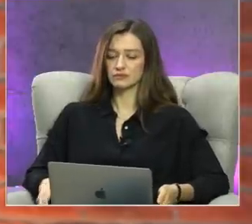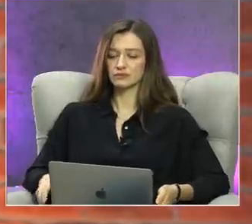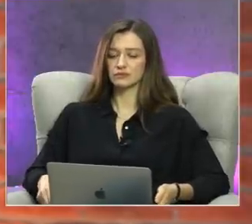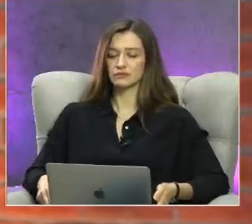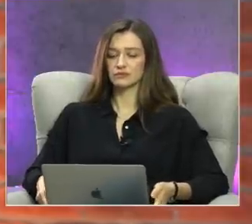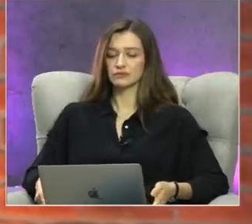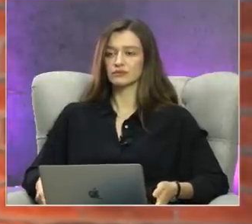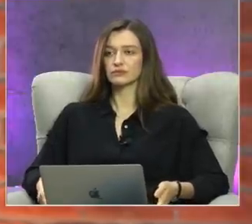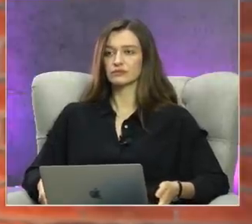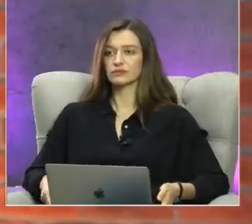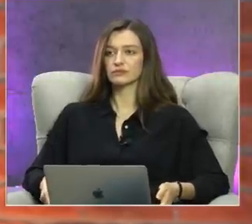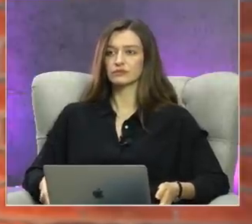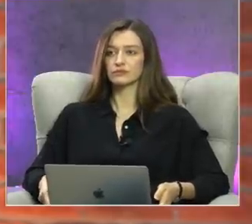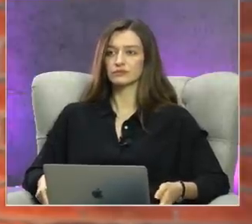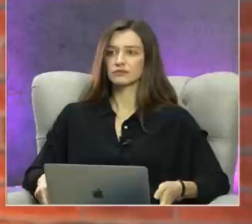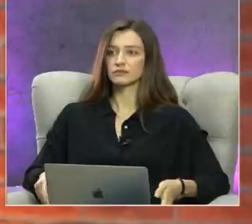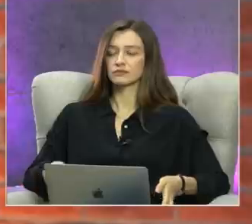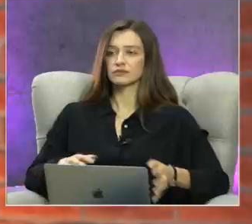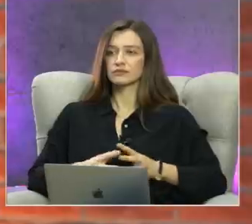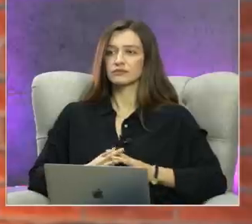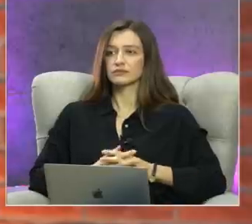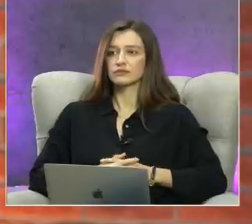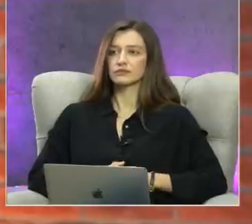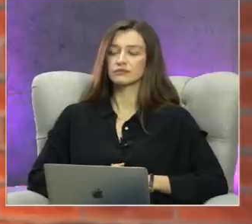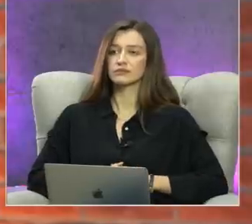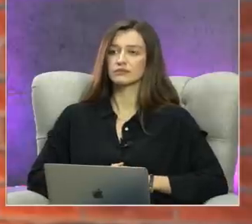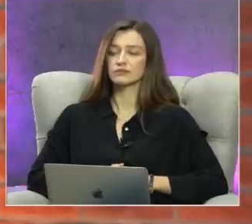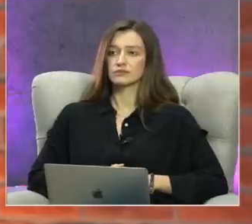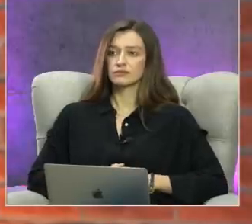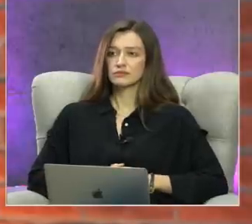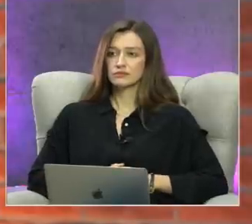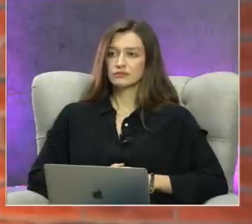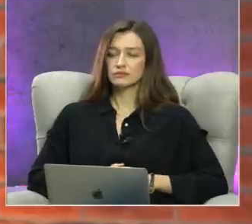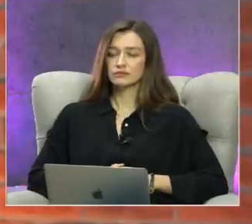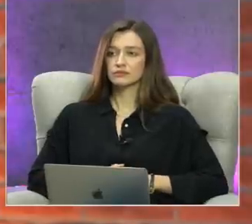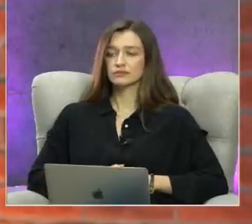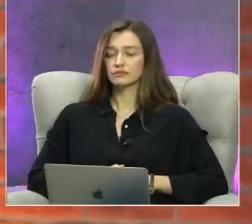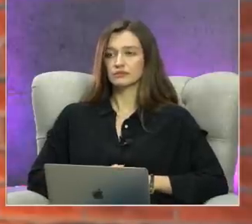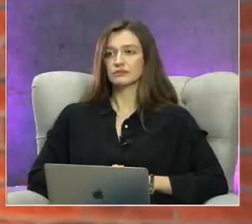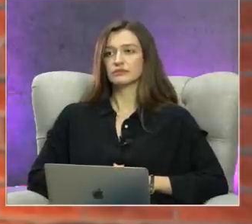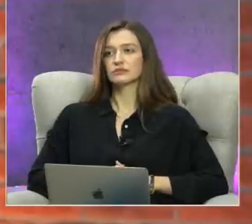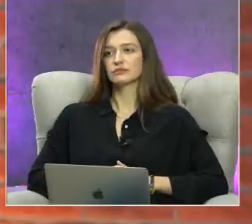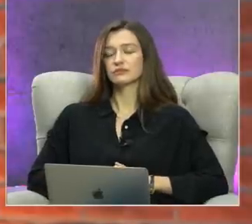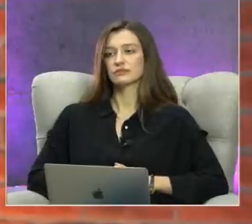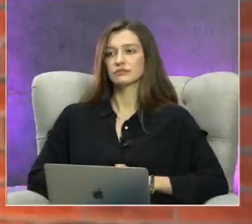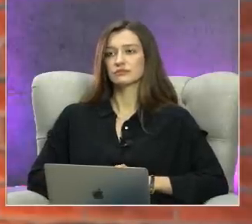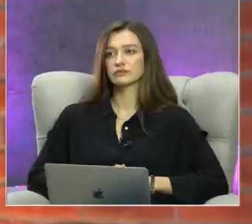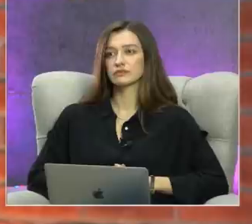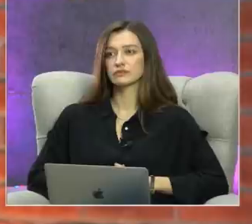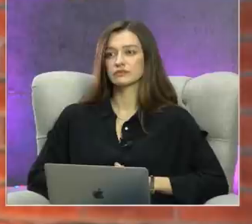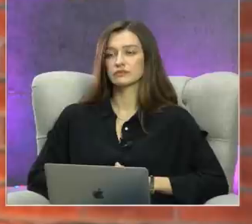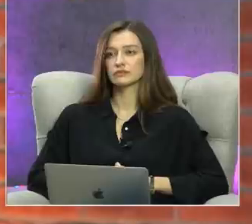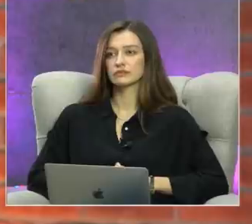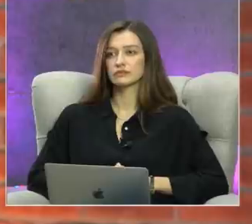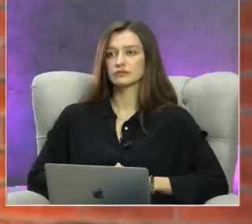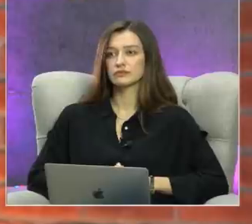istemiyorum, o rahatlığı kimseye de tavsiye etmiyorum. Çünkü rahatlık sanılan şey, hani bir kuşu kafese koyarsınız, onu orada her türlü beslersiniz,